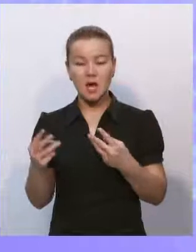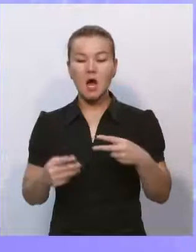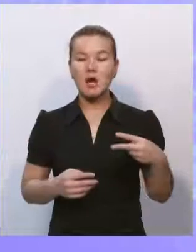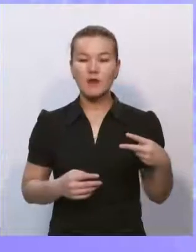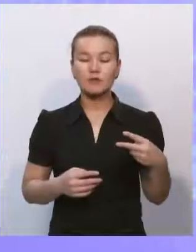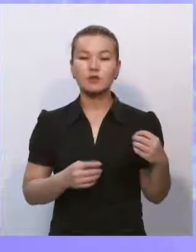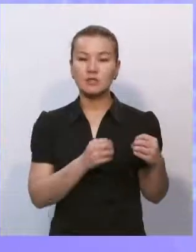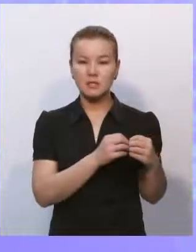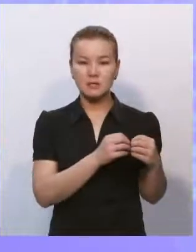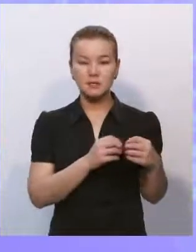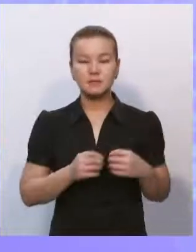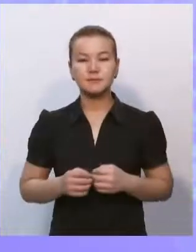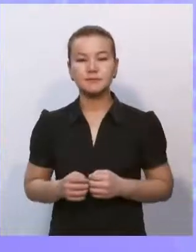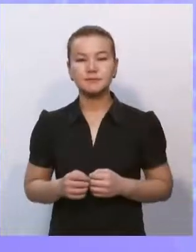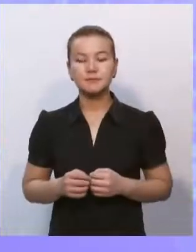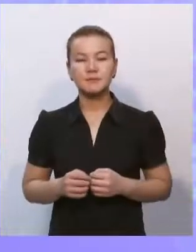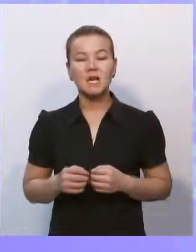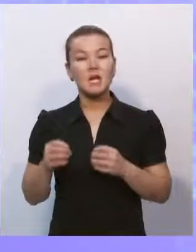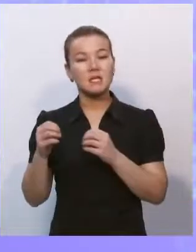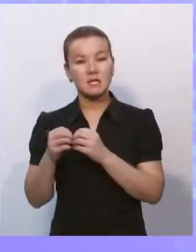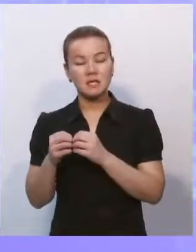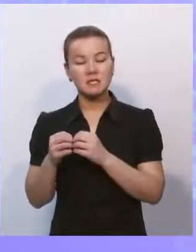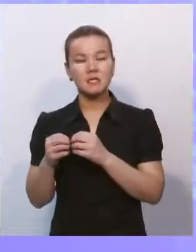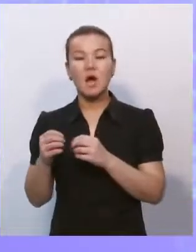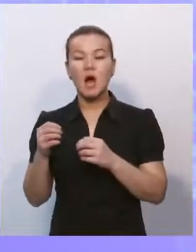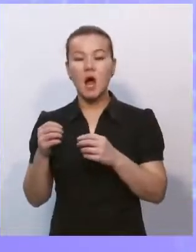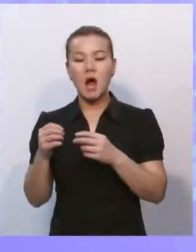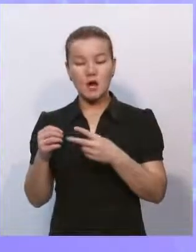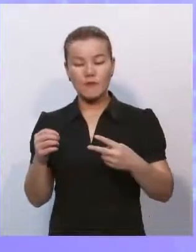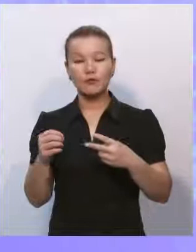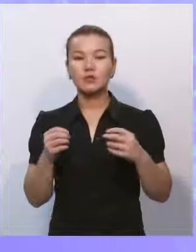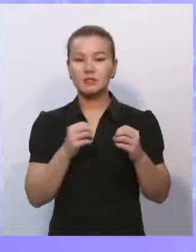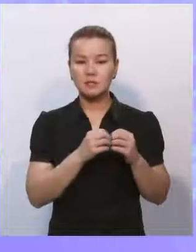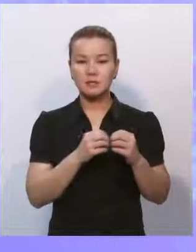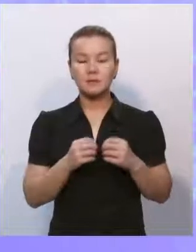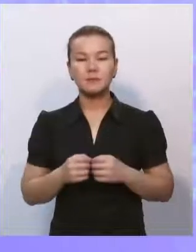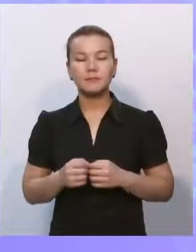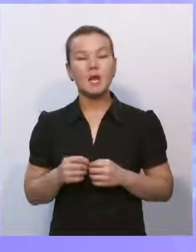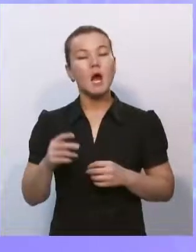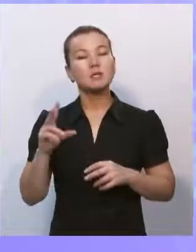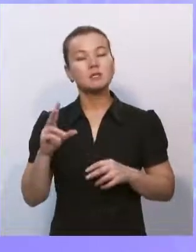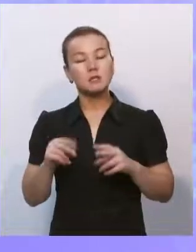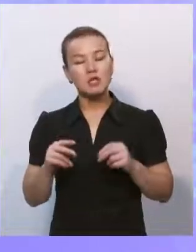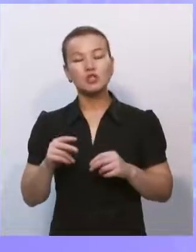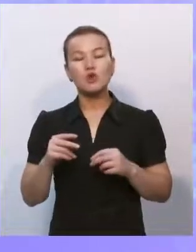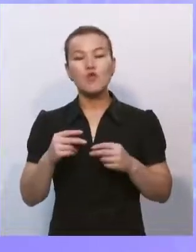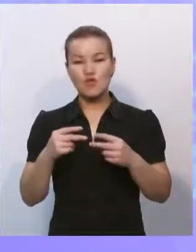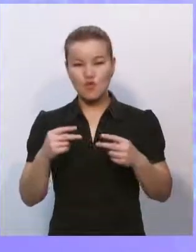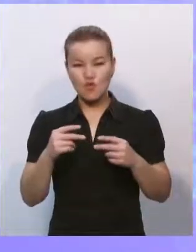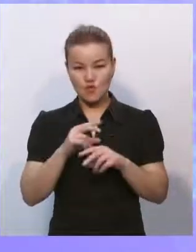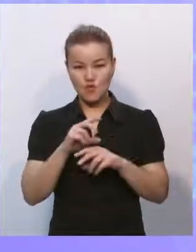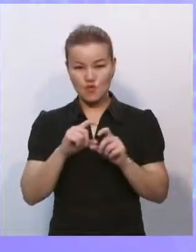10 10 равно 10 значит уравнение